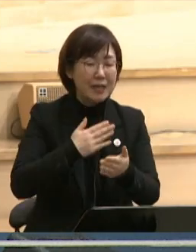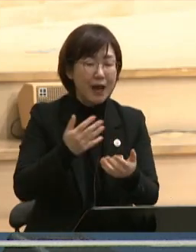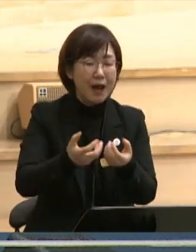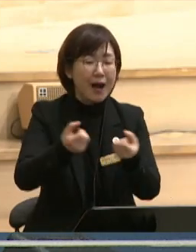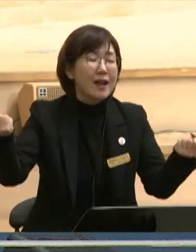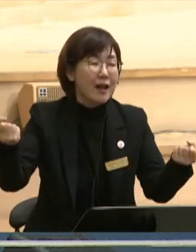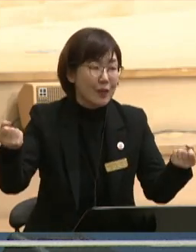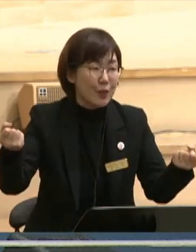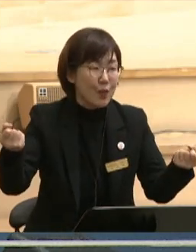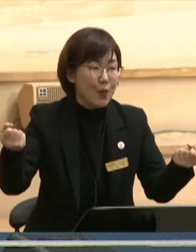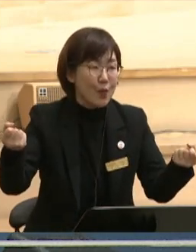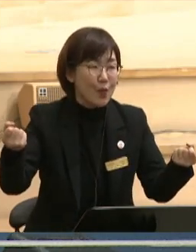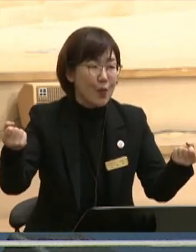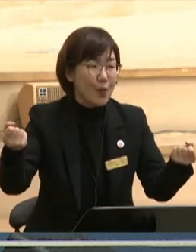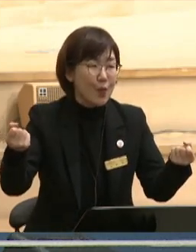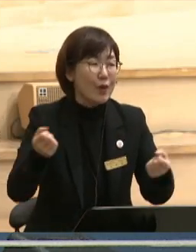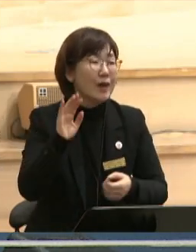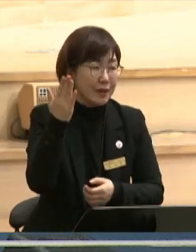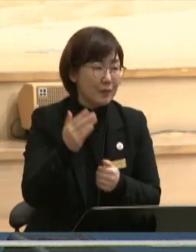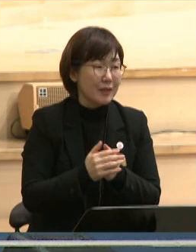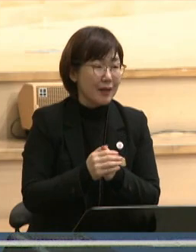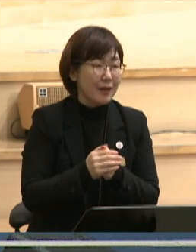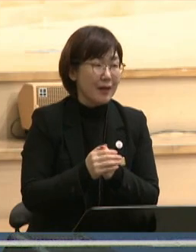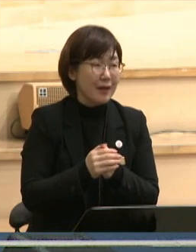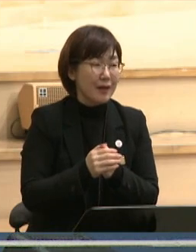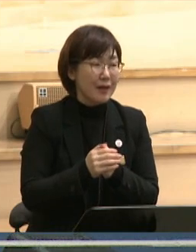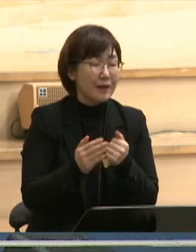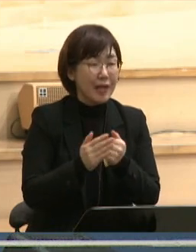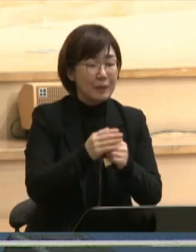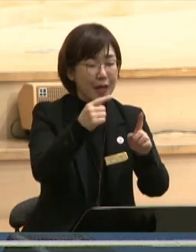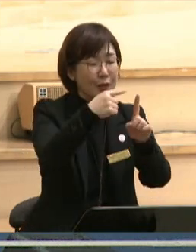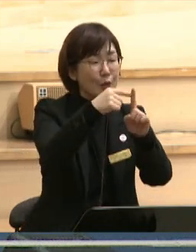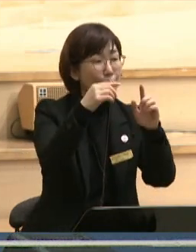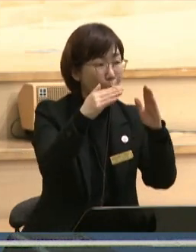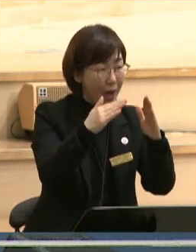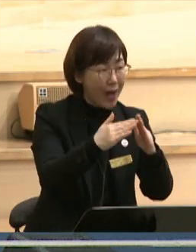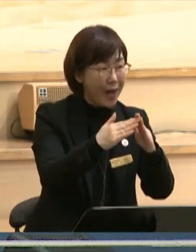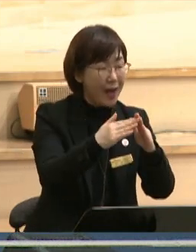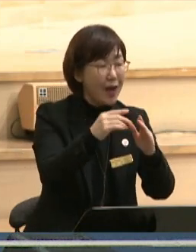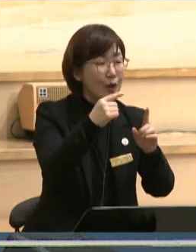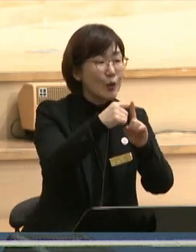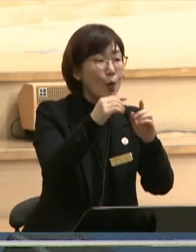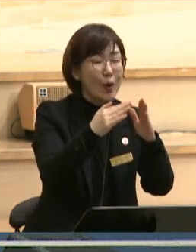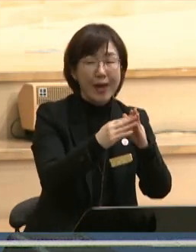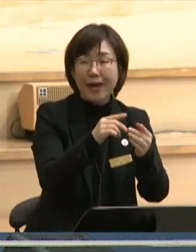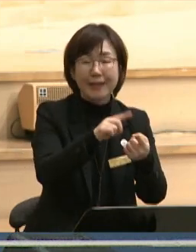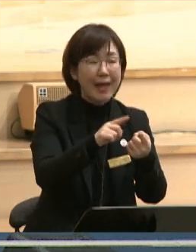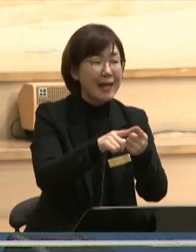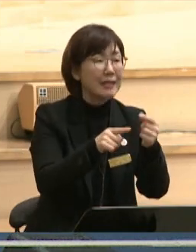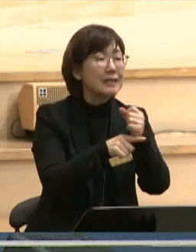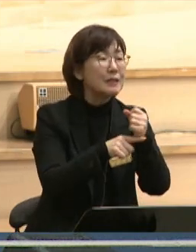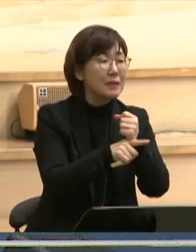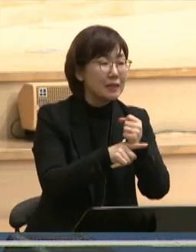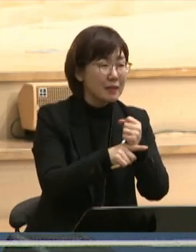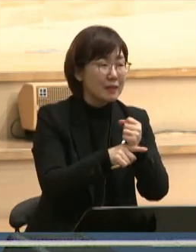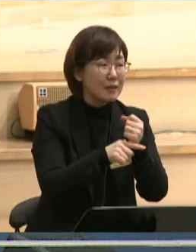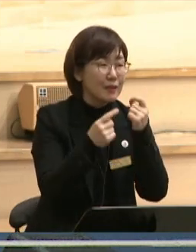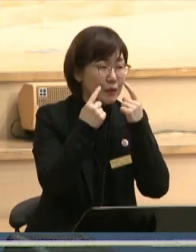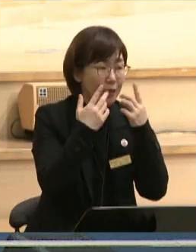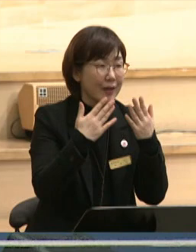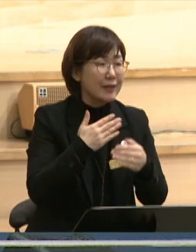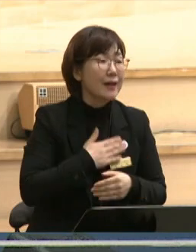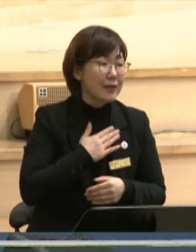때문입니다 그럼 이제 교회가 어떤 존재인지 아시겠습니까 자 그런데 이런